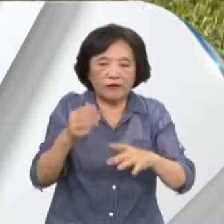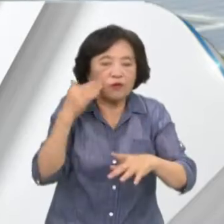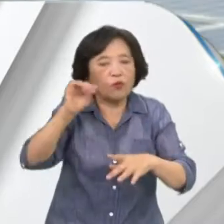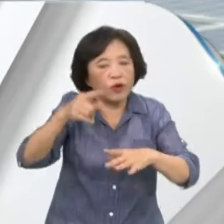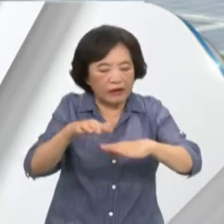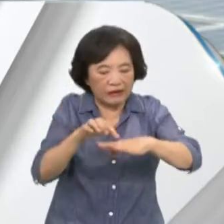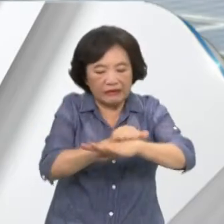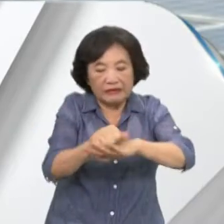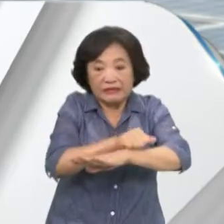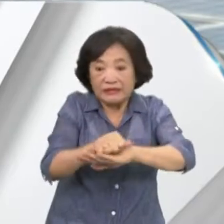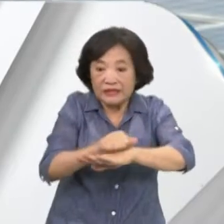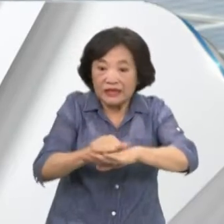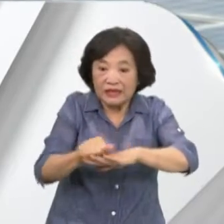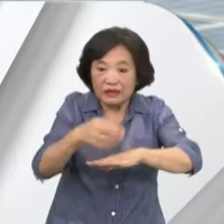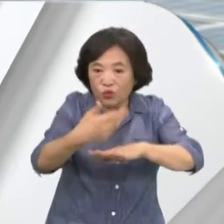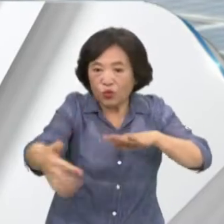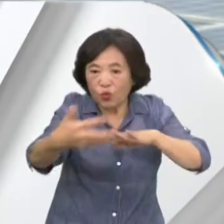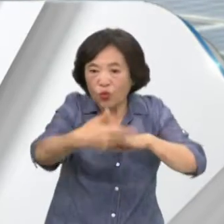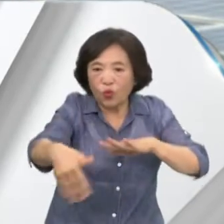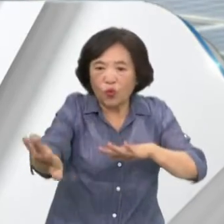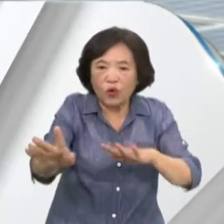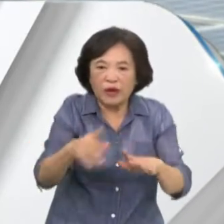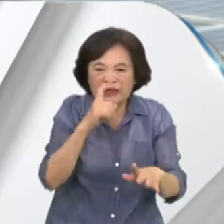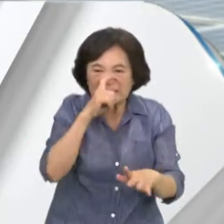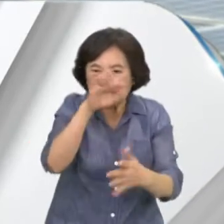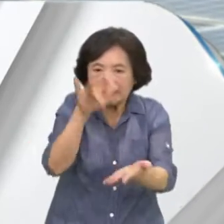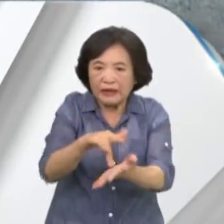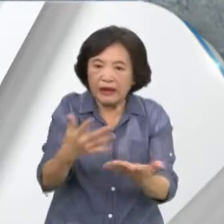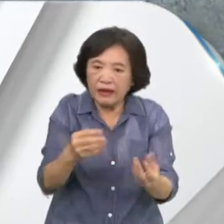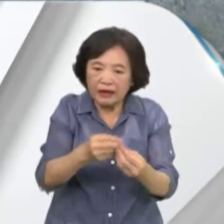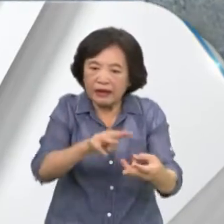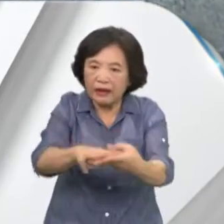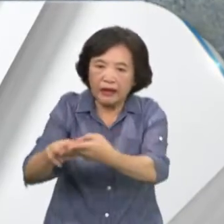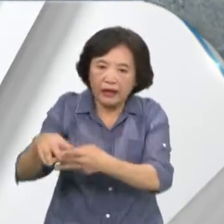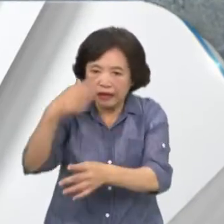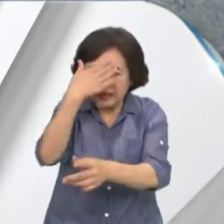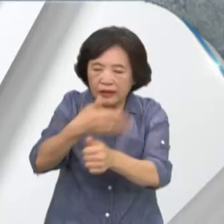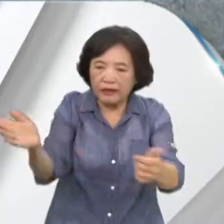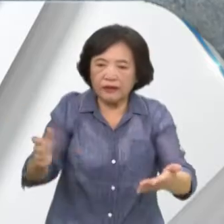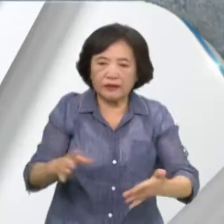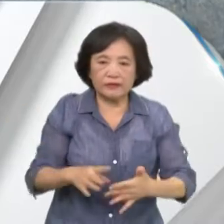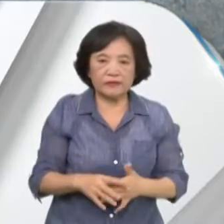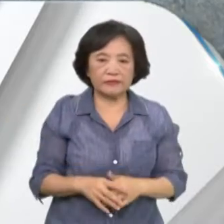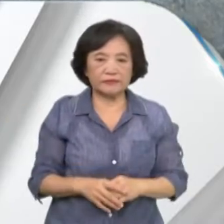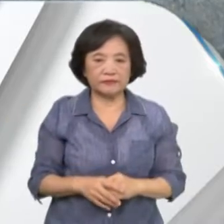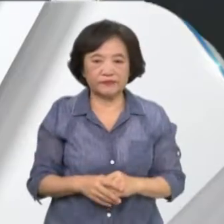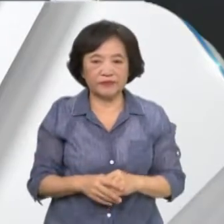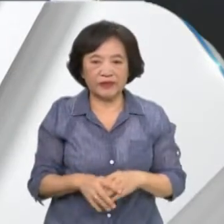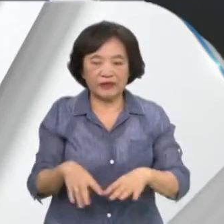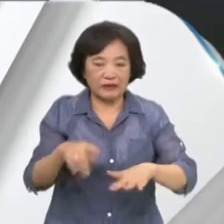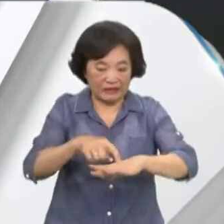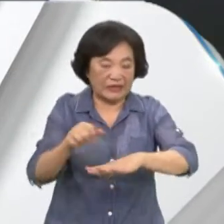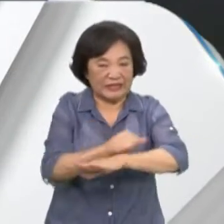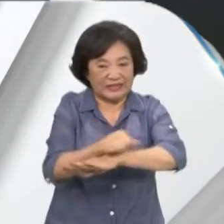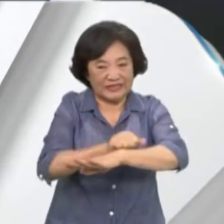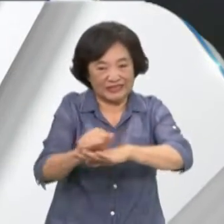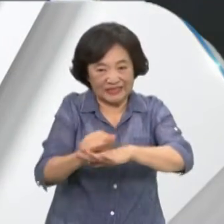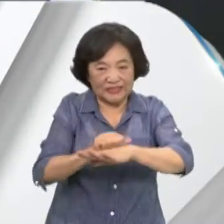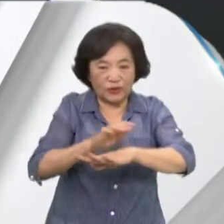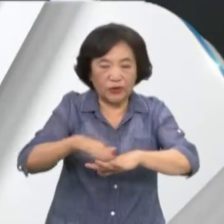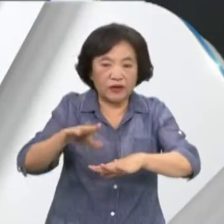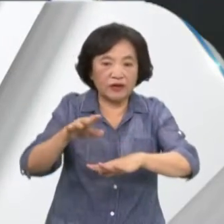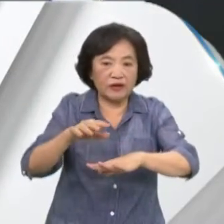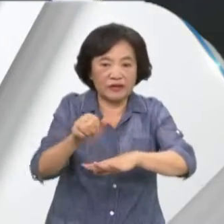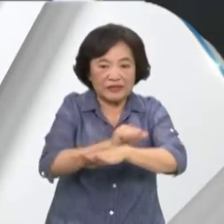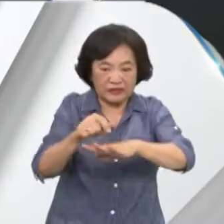浊水，我留意附近嘅慈善主任伊水后，污染全乡嘅田桥。 他洗很多次，那